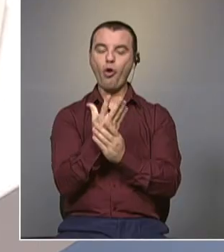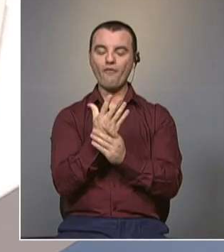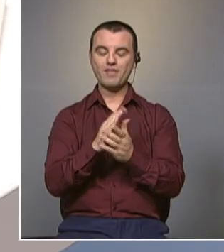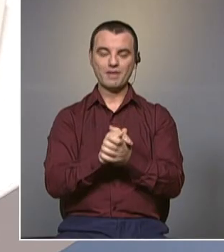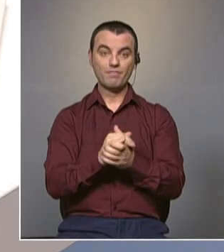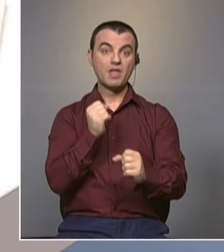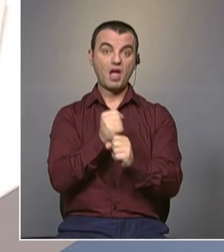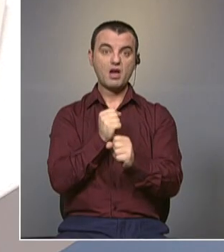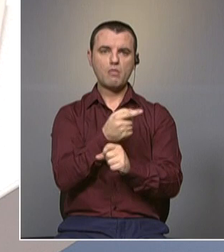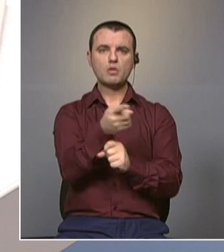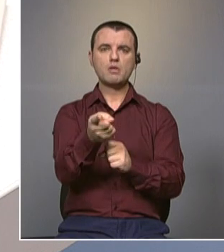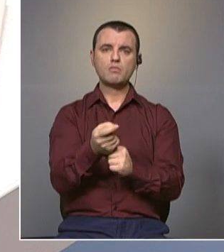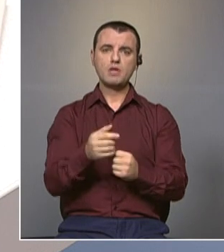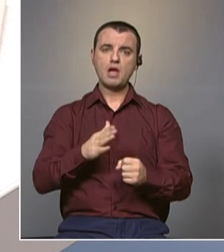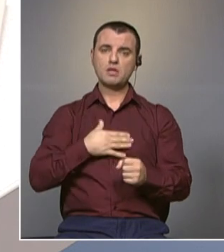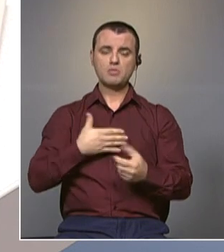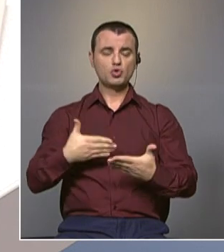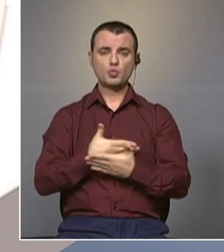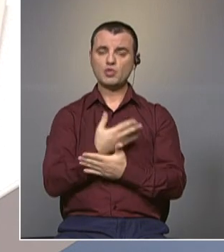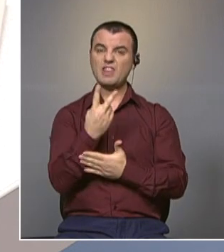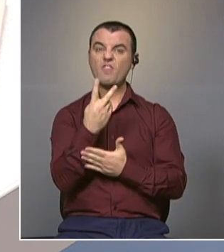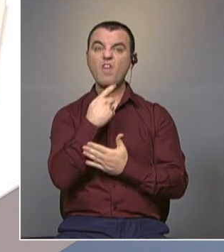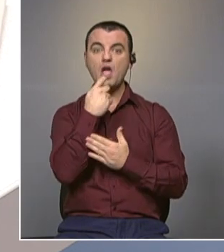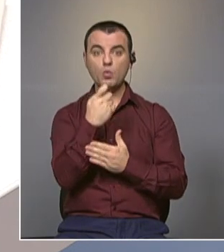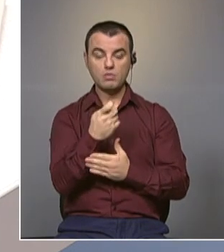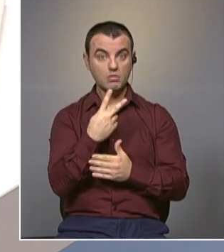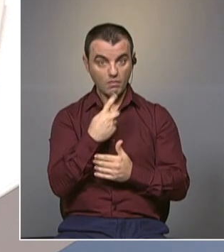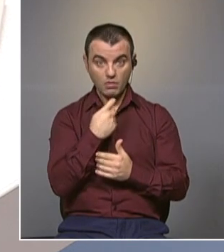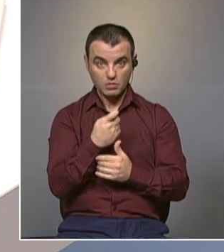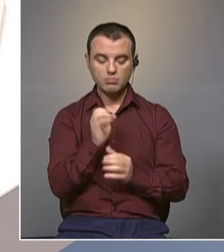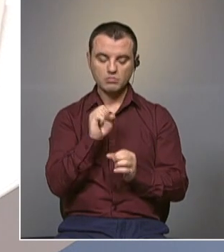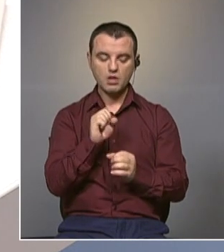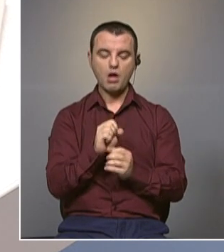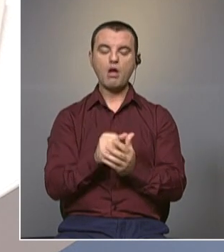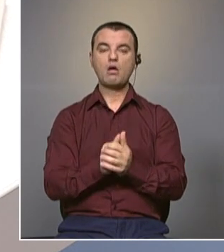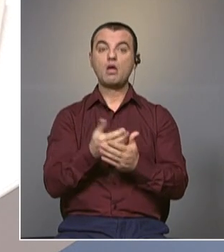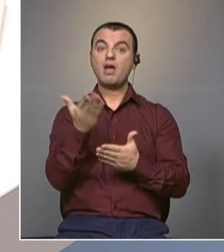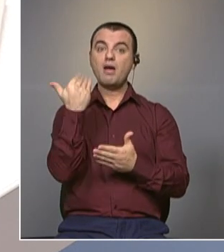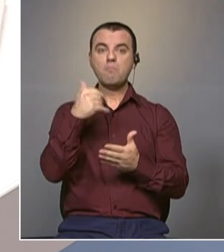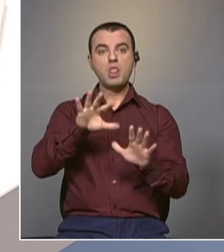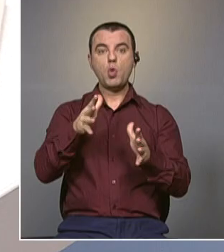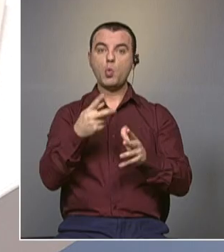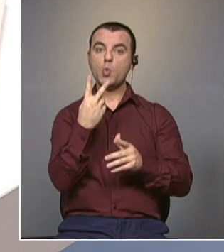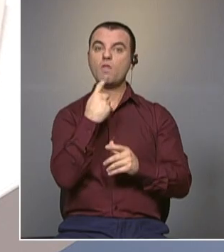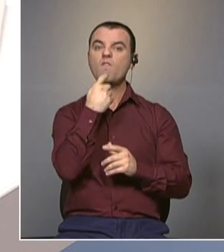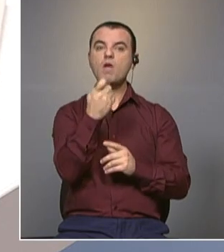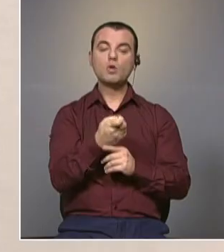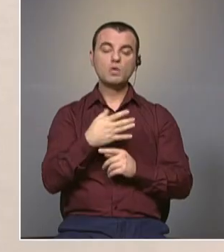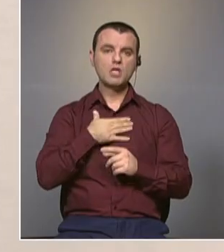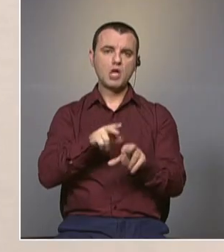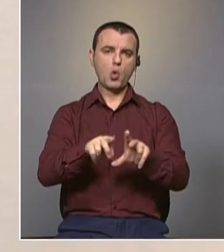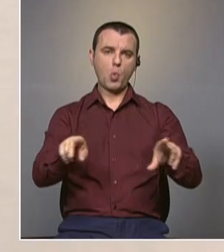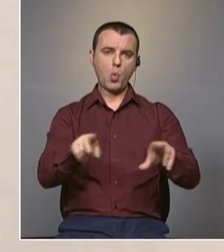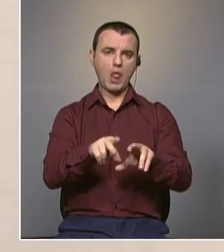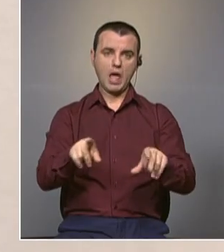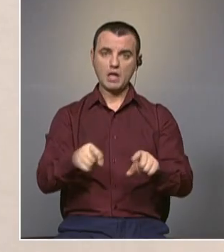Работата по тях обаче отне близо две години. Две години? Защото преди около две години с колегите